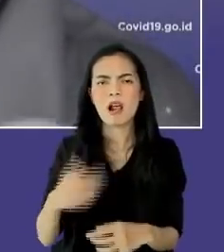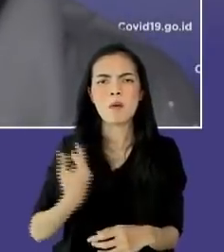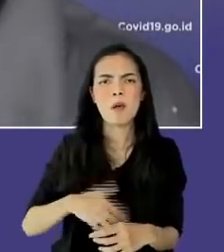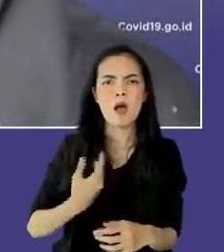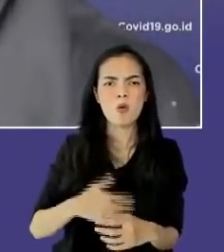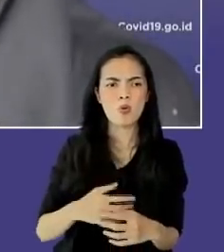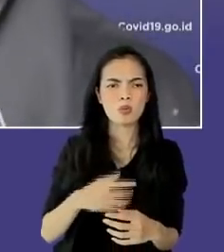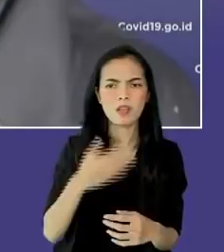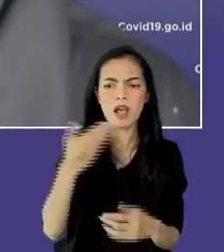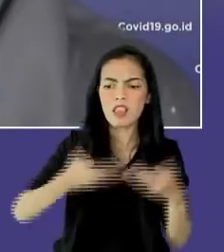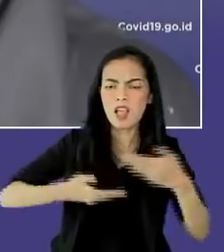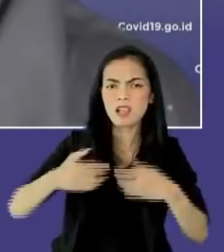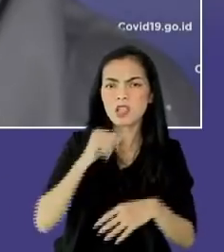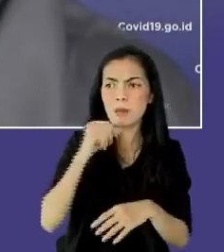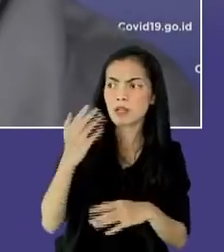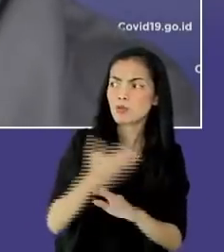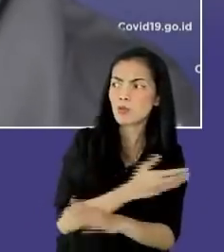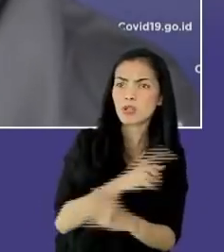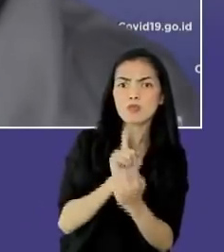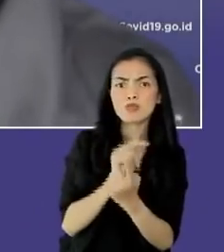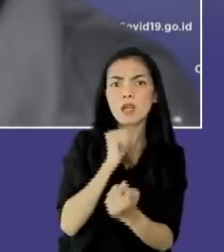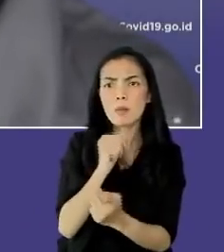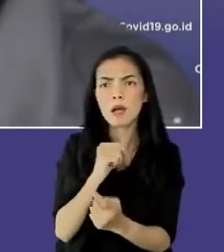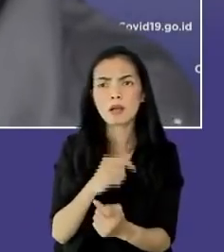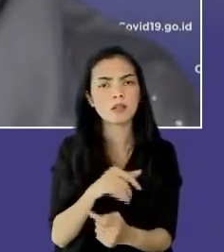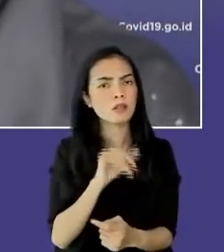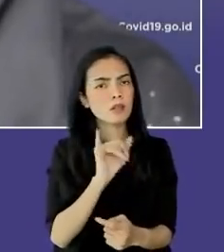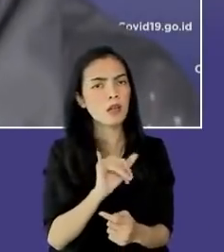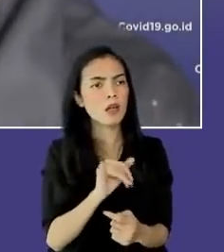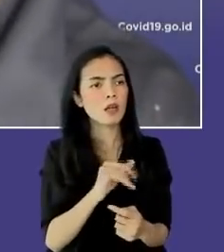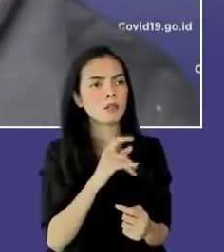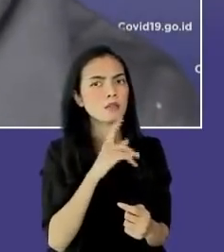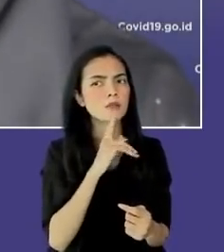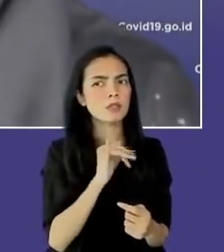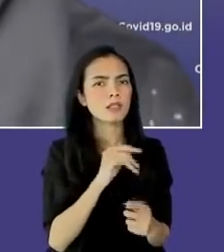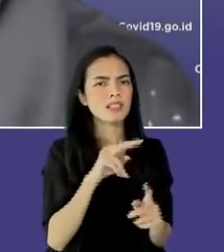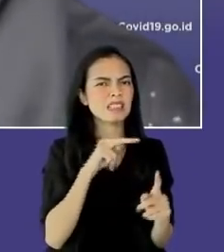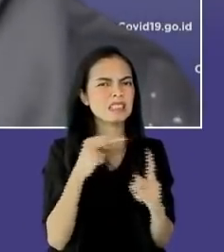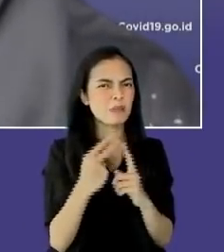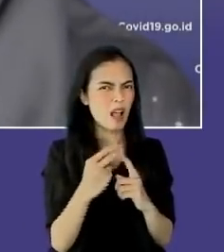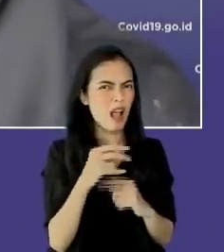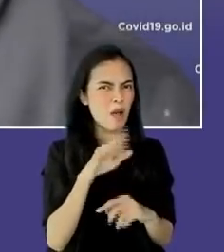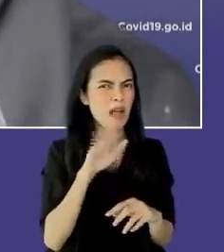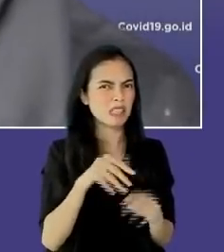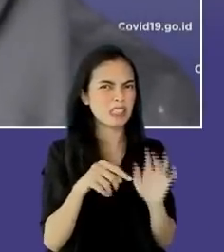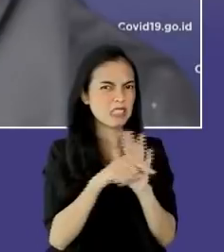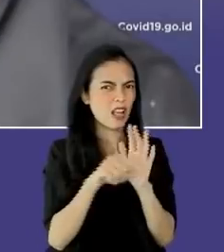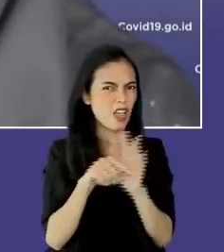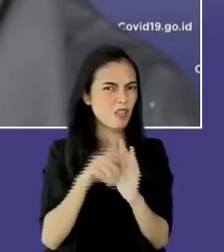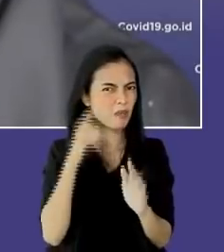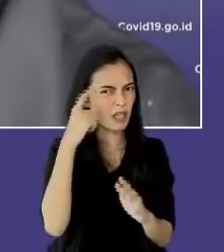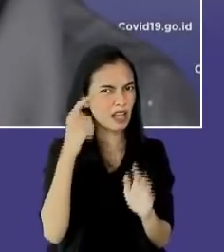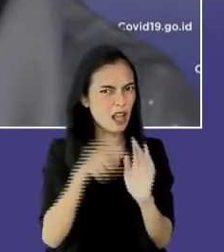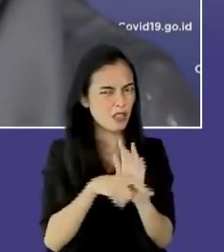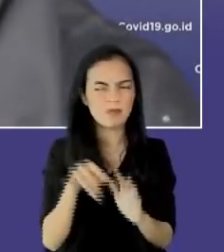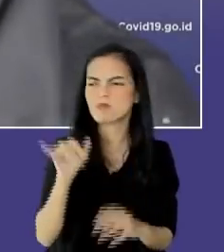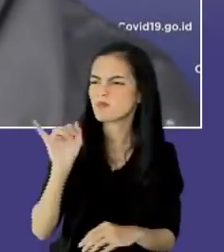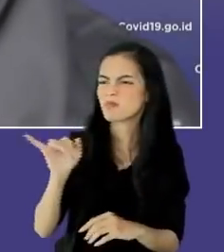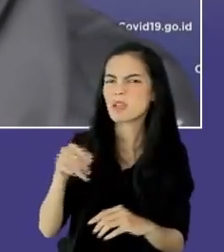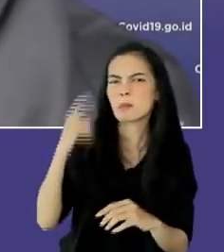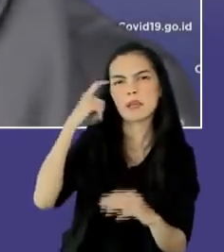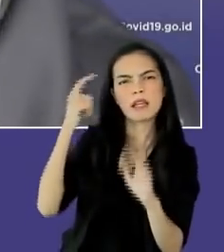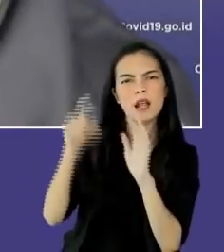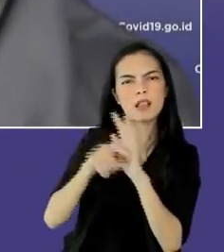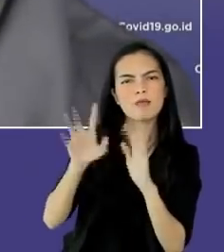hanya SDM nakesnya saja yang kurang gitu ya. Stigmanya juga ya. Betul, stigma di masyarakat masih perlu sama-sama kita benahi. Di sini